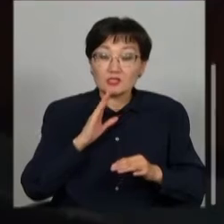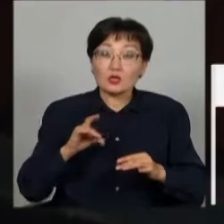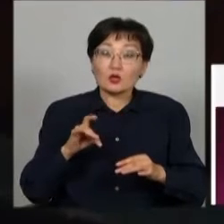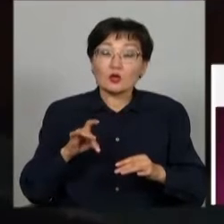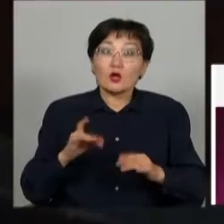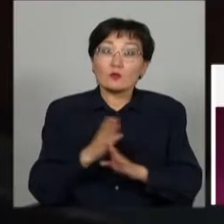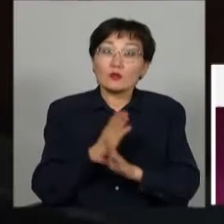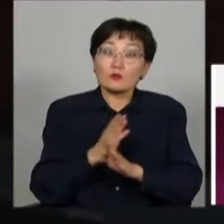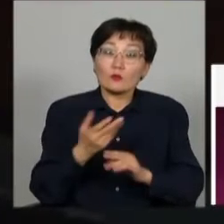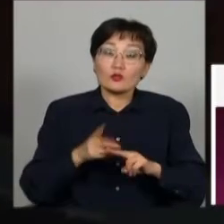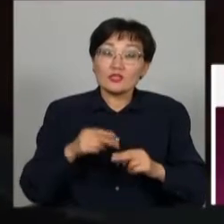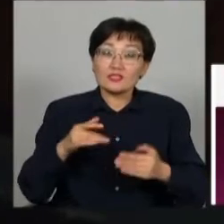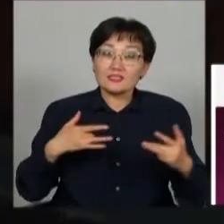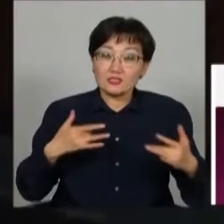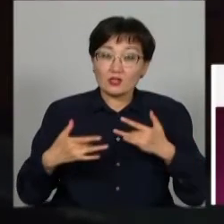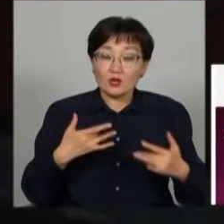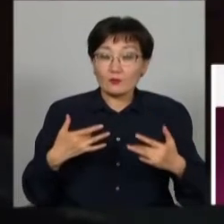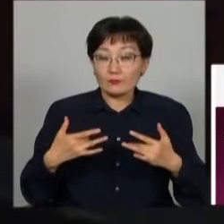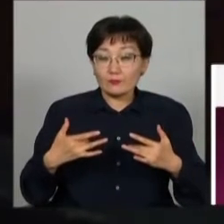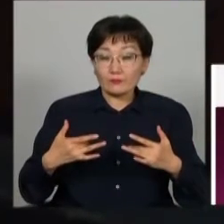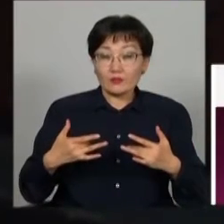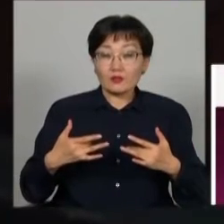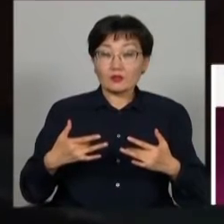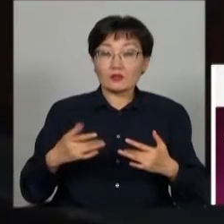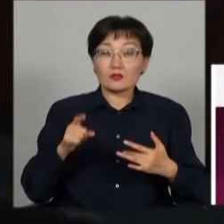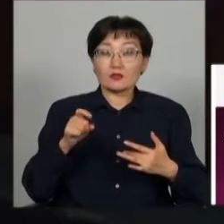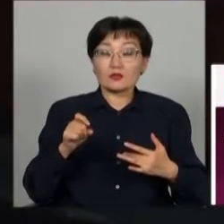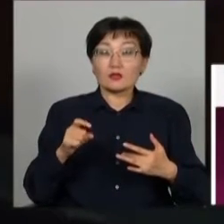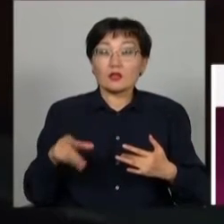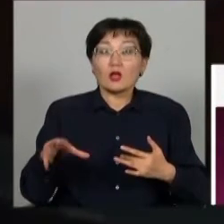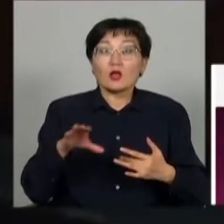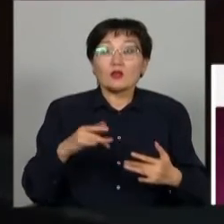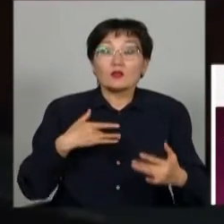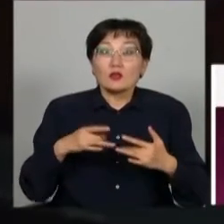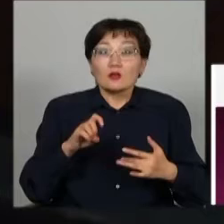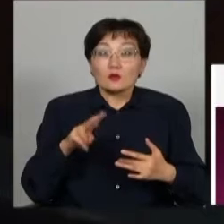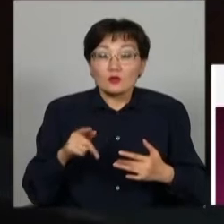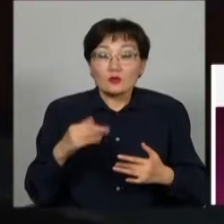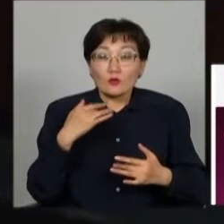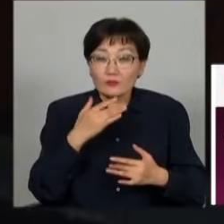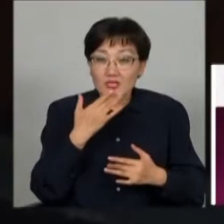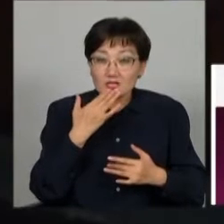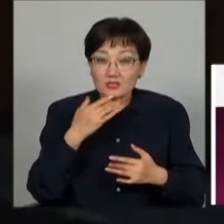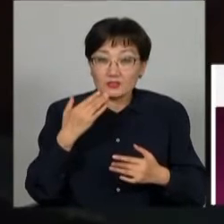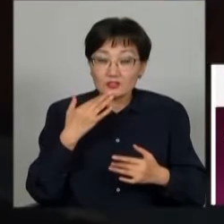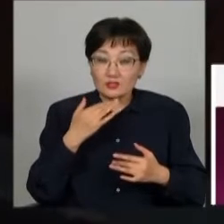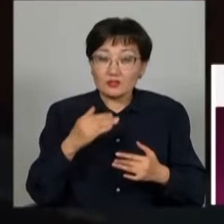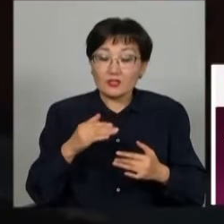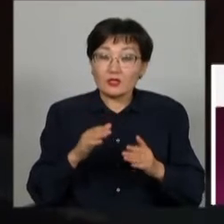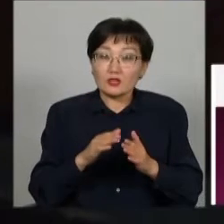Мен бұл театрда бір қызығы, қанша рөл сомдасам, соның барлығы көбіне шетелдік шығармалар болған.